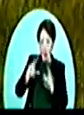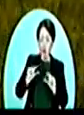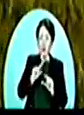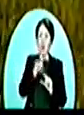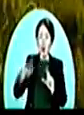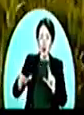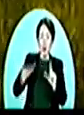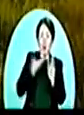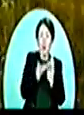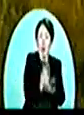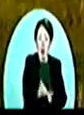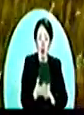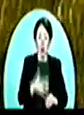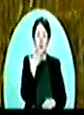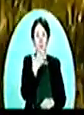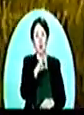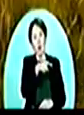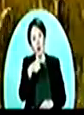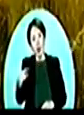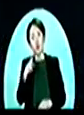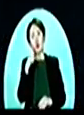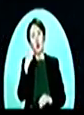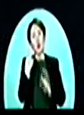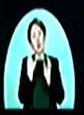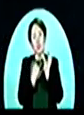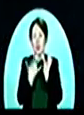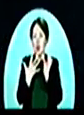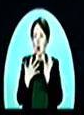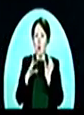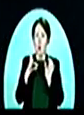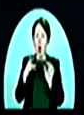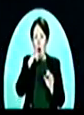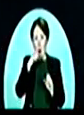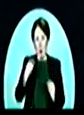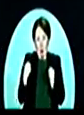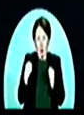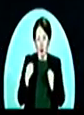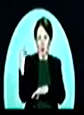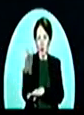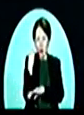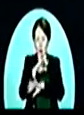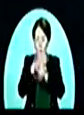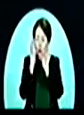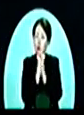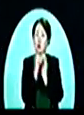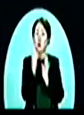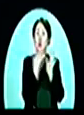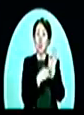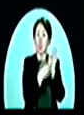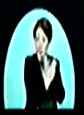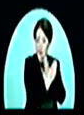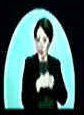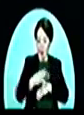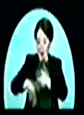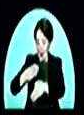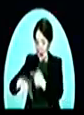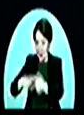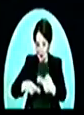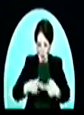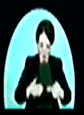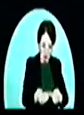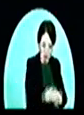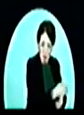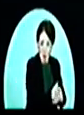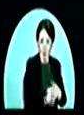хөнгөлөлттэй зээлийн хөрөнгөөр 50-165 мөрний хүчтэй трактор 180 шиг, гадлангийн зориулттай 40 эж